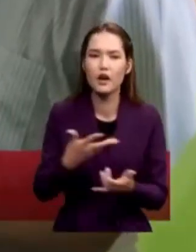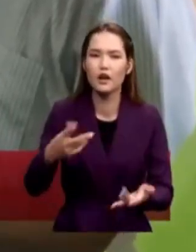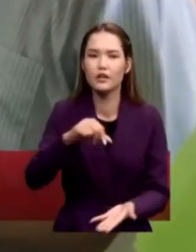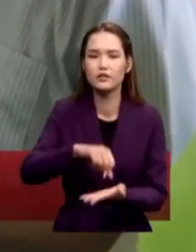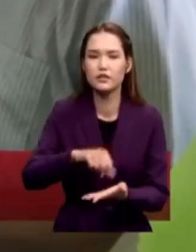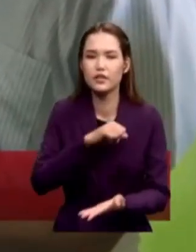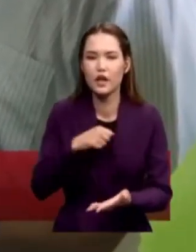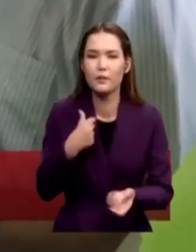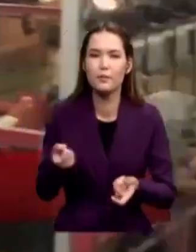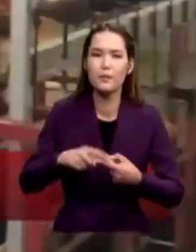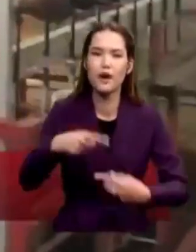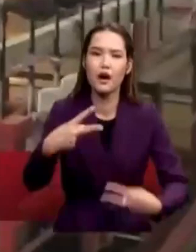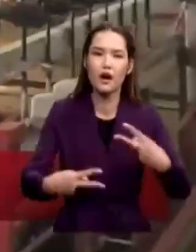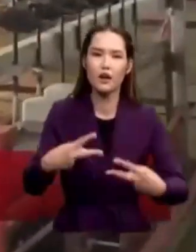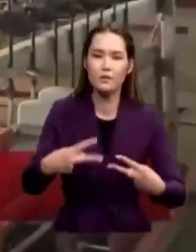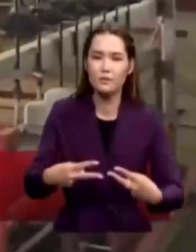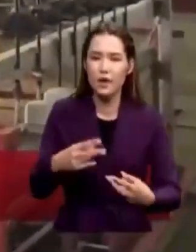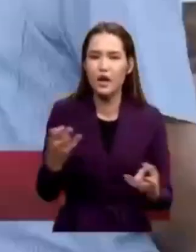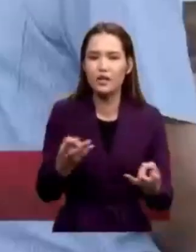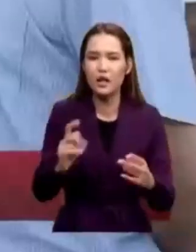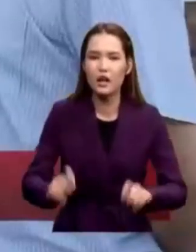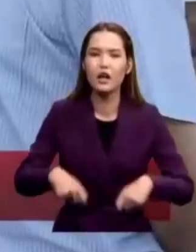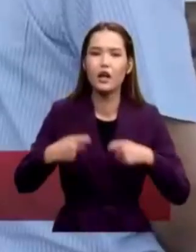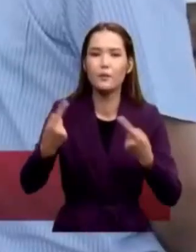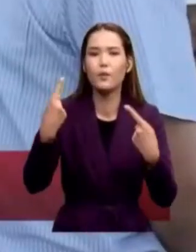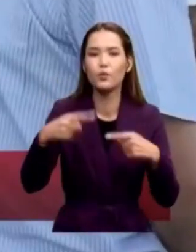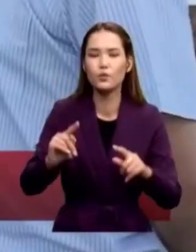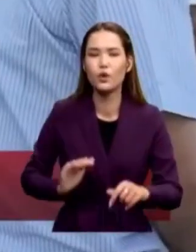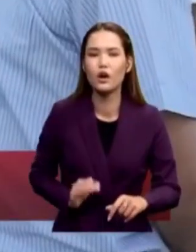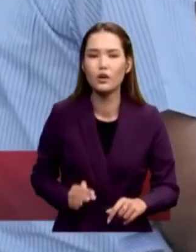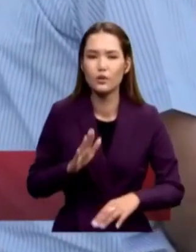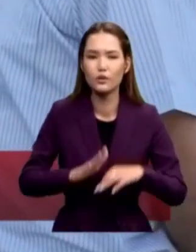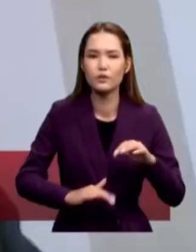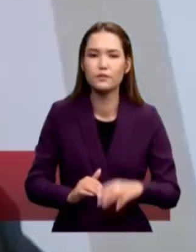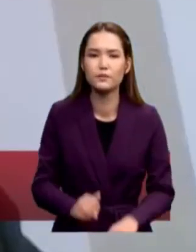на балансе Акимата, необходимо передать в другие руки.